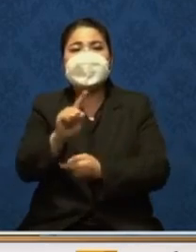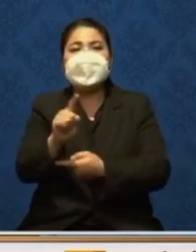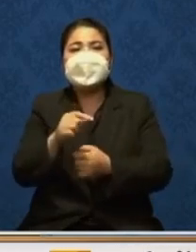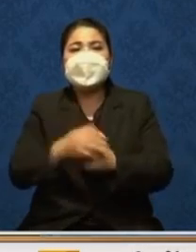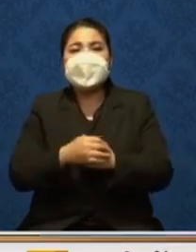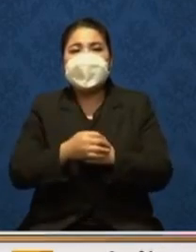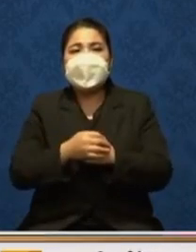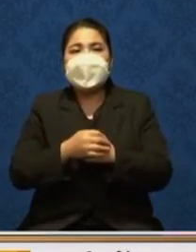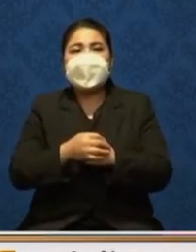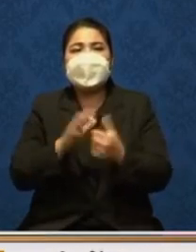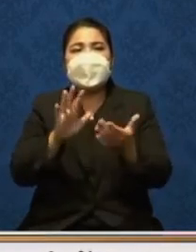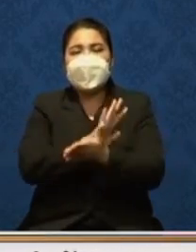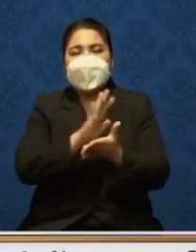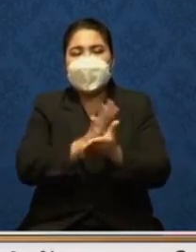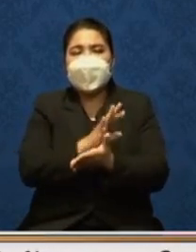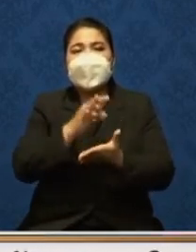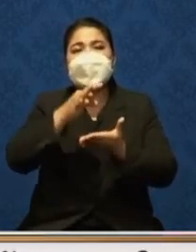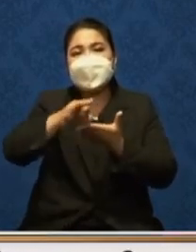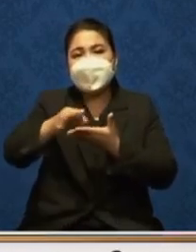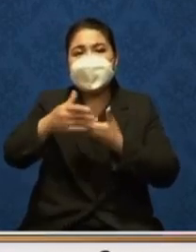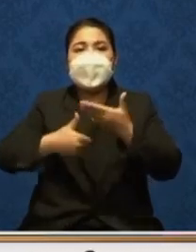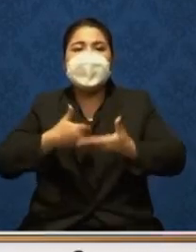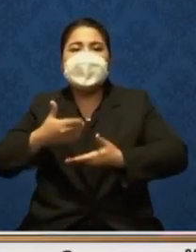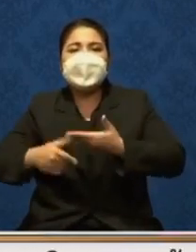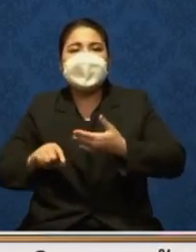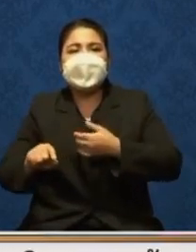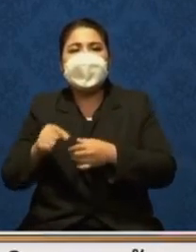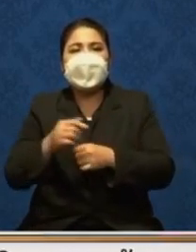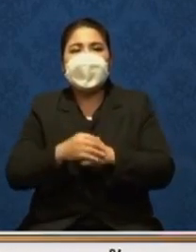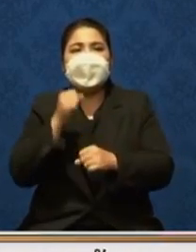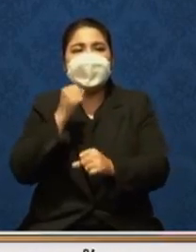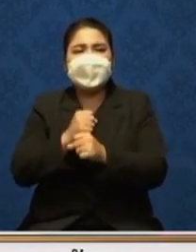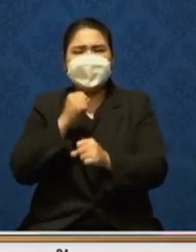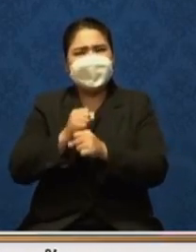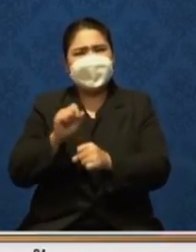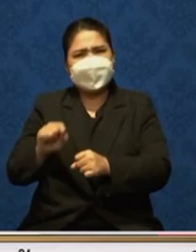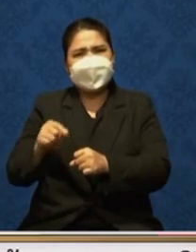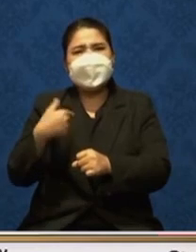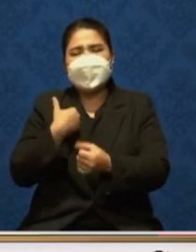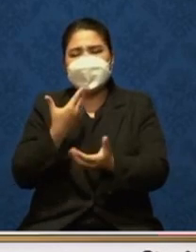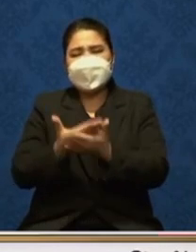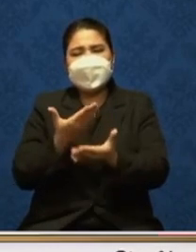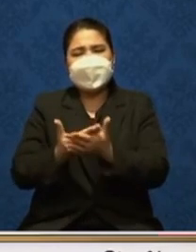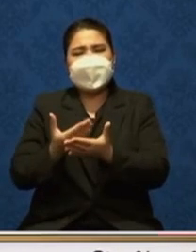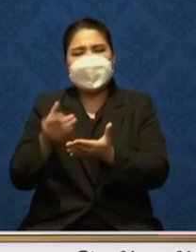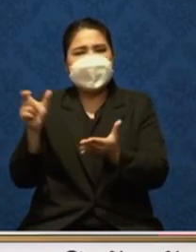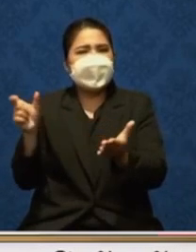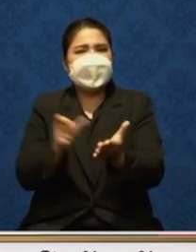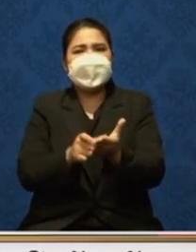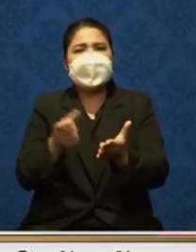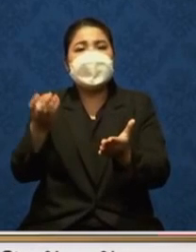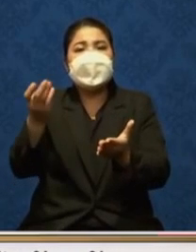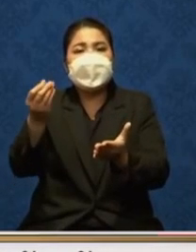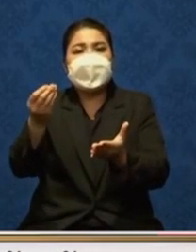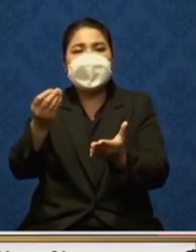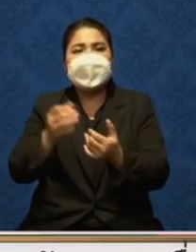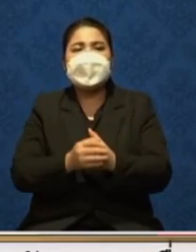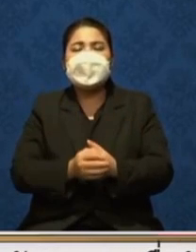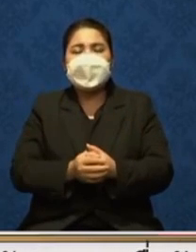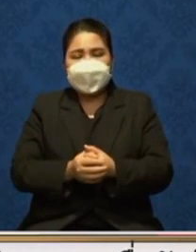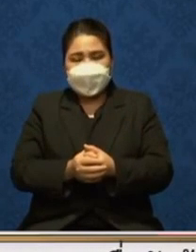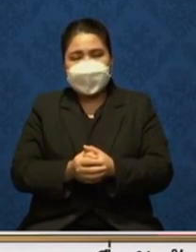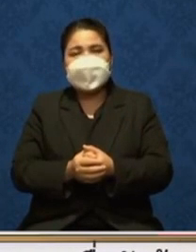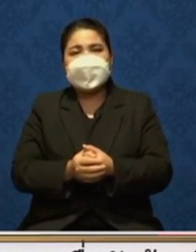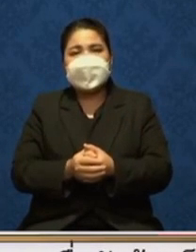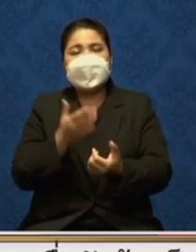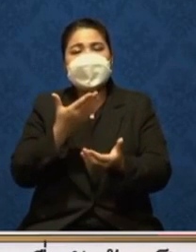ารราคาซ้อขายกจการททำที่ไม่มใครเห็เลยมันน่าจะระบราคากอยทเท่าไ่ครับทานพระทานครับ